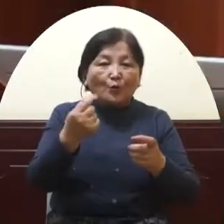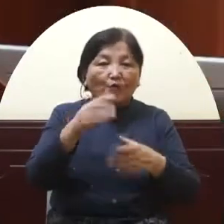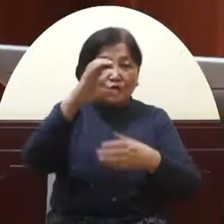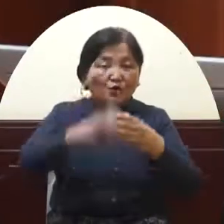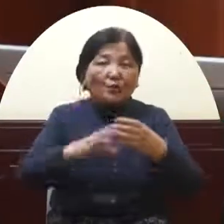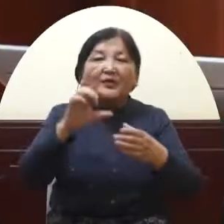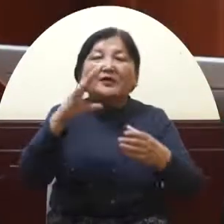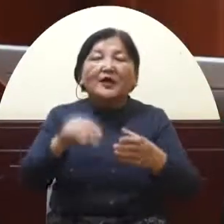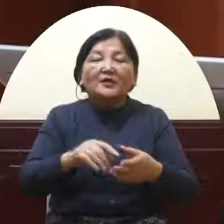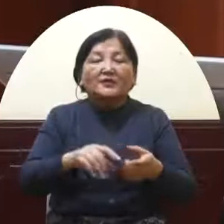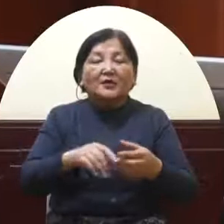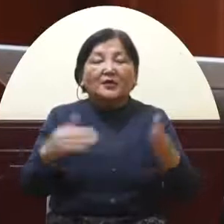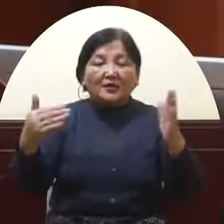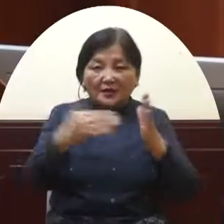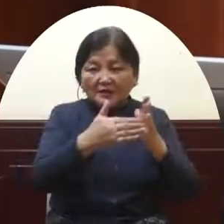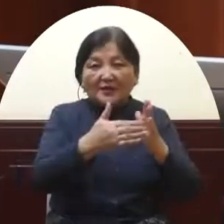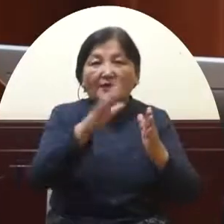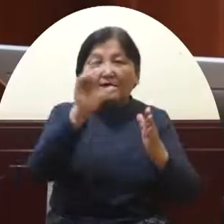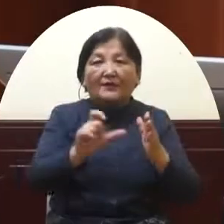вэ, хязгаарлах вэ гэж бодож ирсэн.